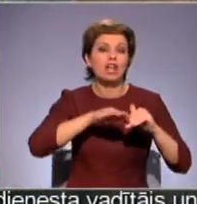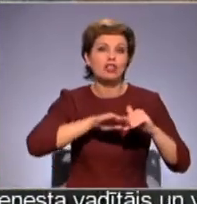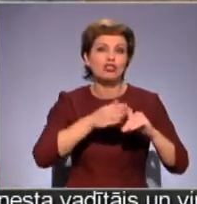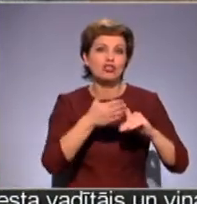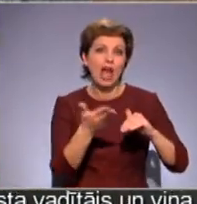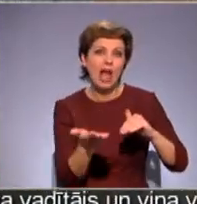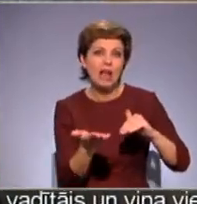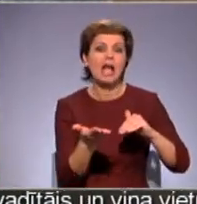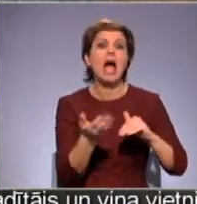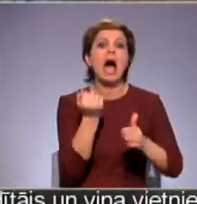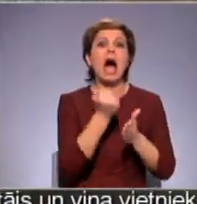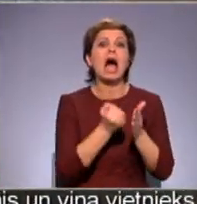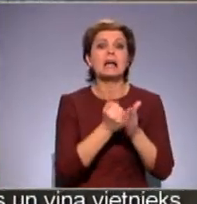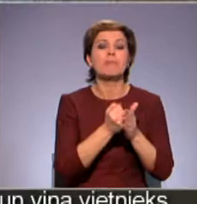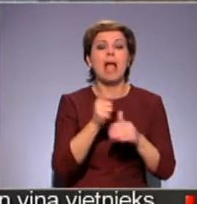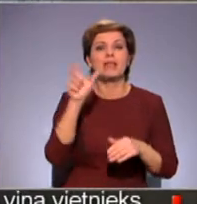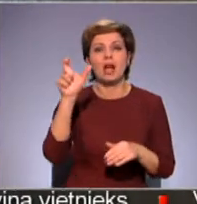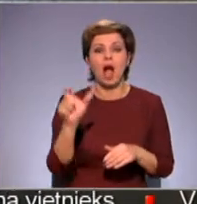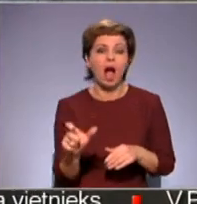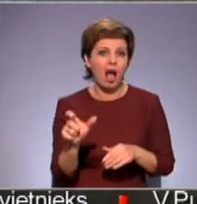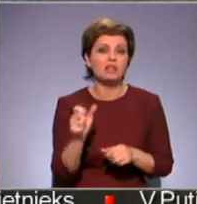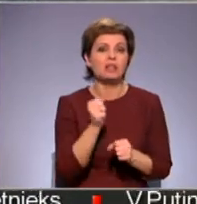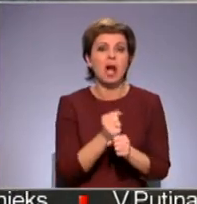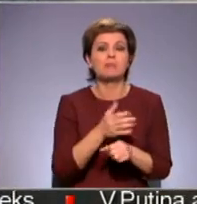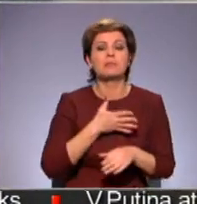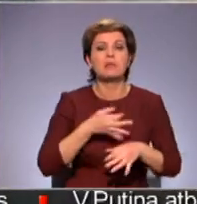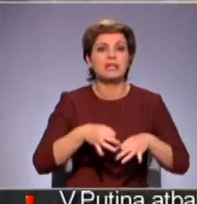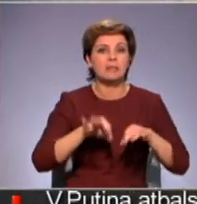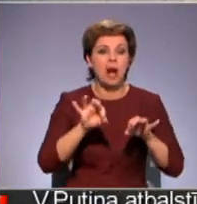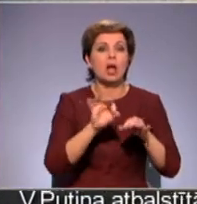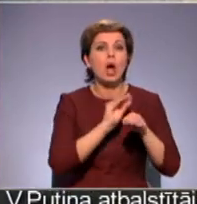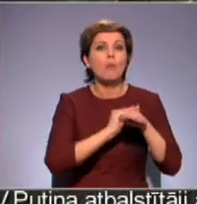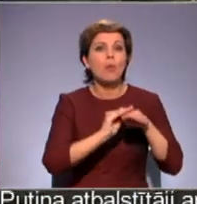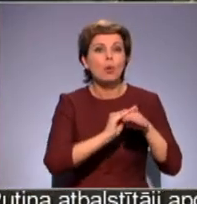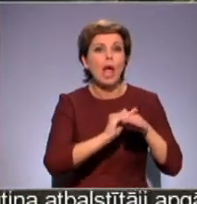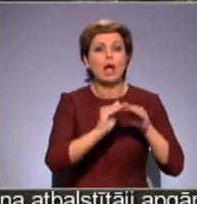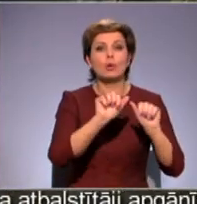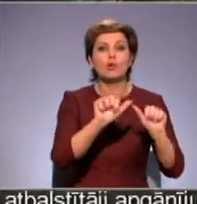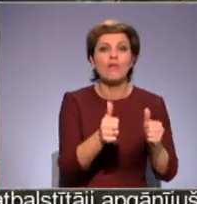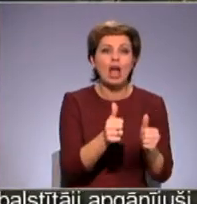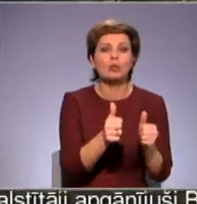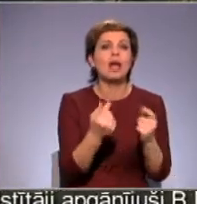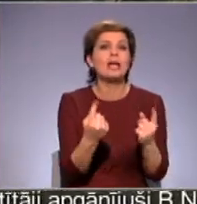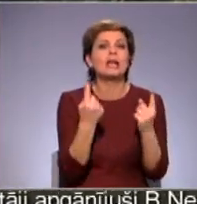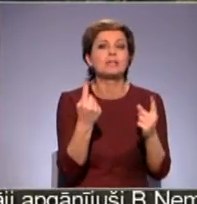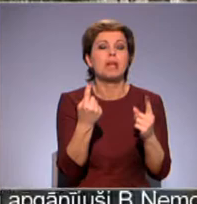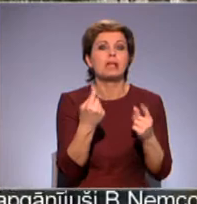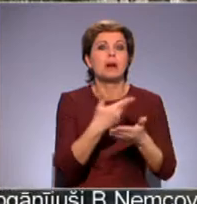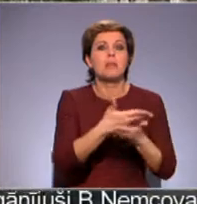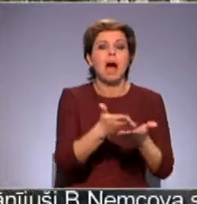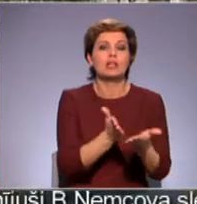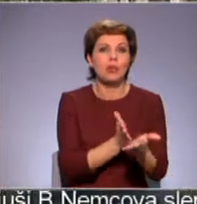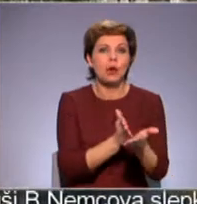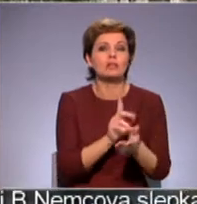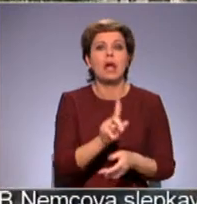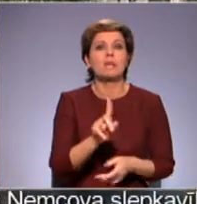atzīst akmeņkalis Normunds Dunkers, tad darbs bijis smalks, pulējot un veidojot iespaidīgo maizes kukuli. Un tad tas